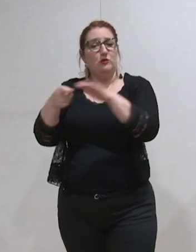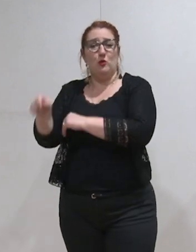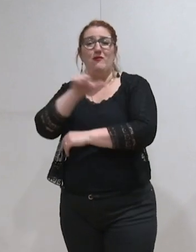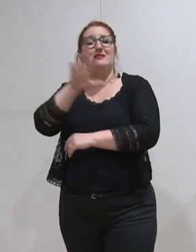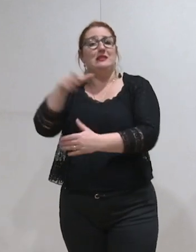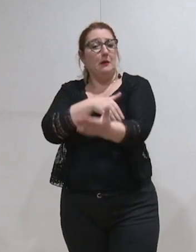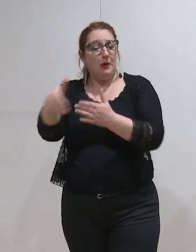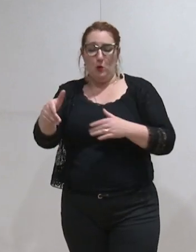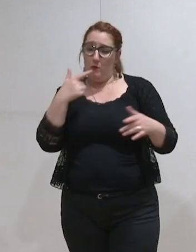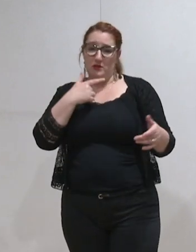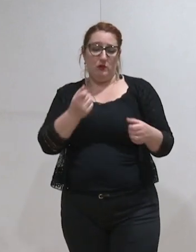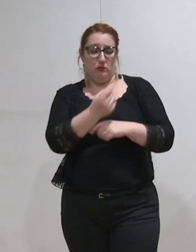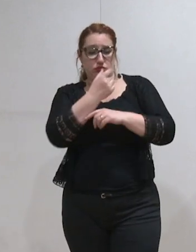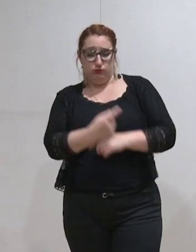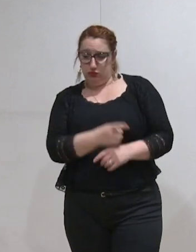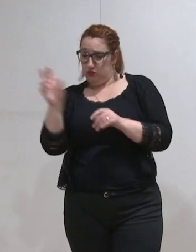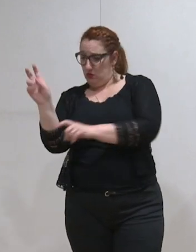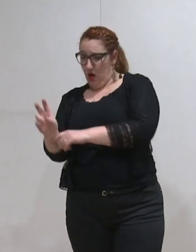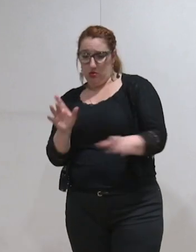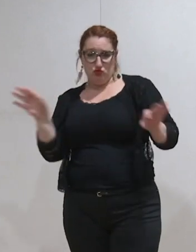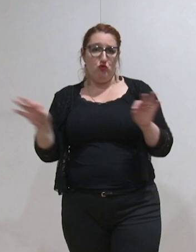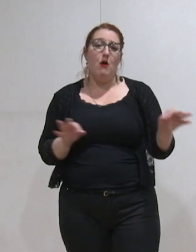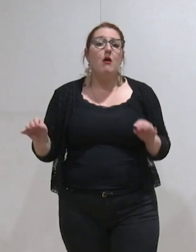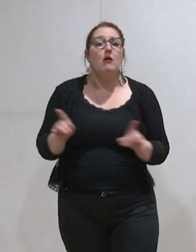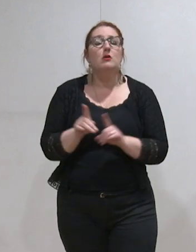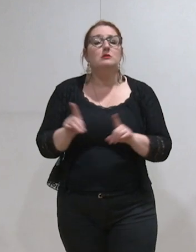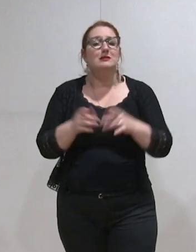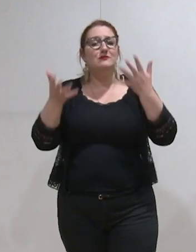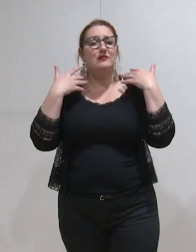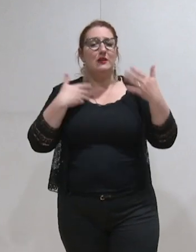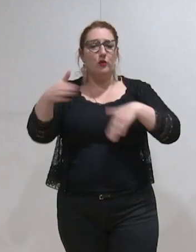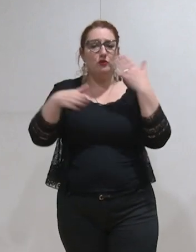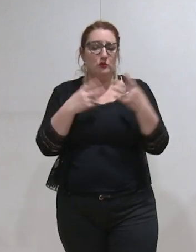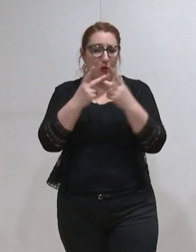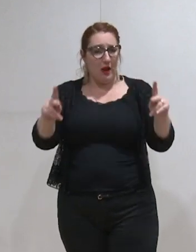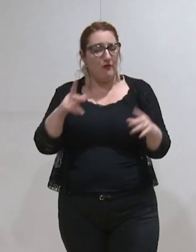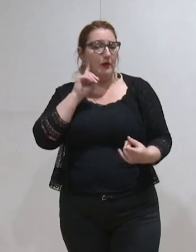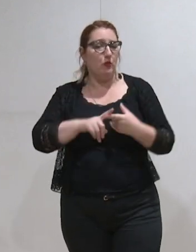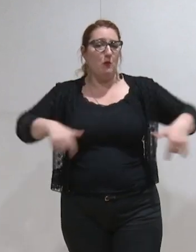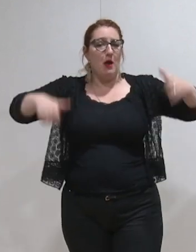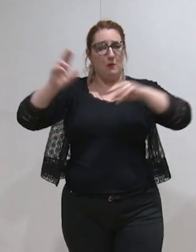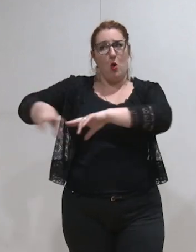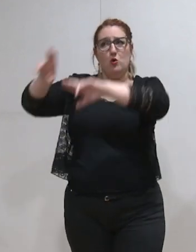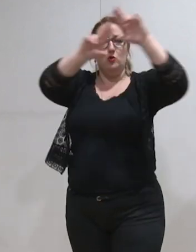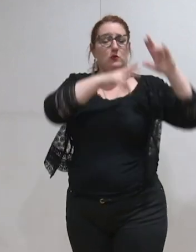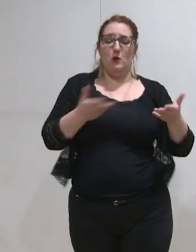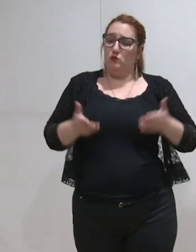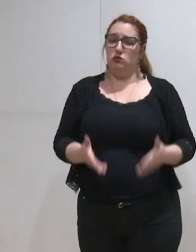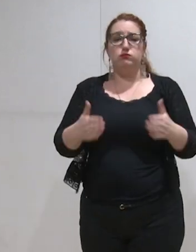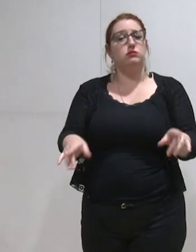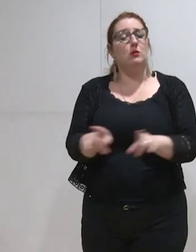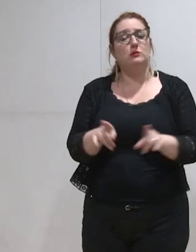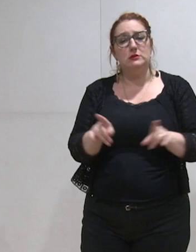dans le domaine des 60 millions de frais de fonctionnement de la ville qui servent à l'entretien des bâtiments et chacun pourra constater